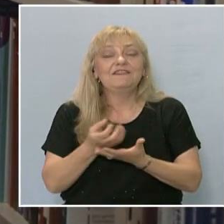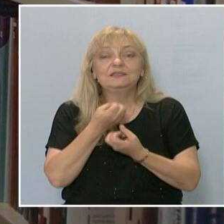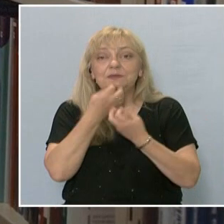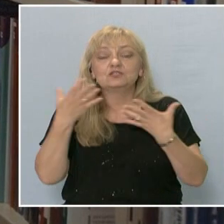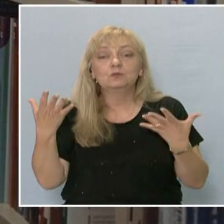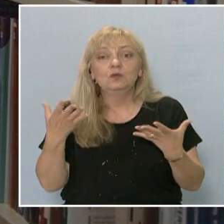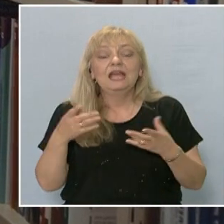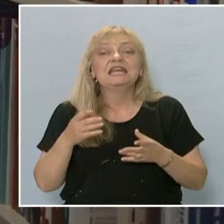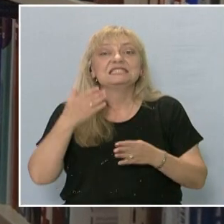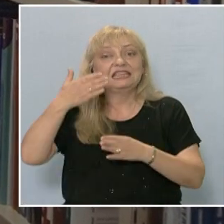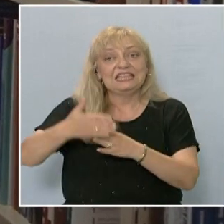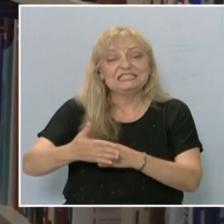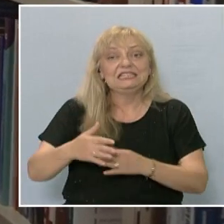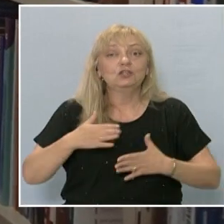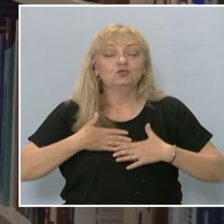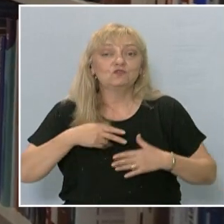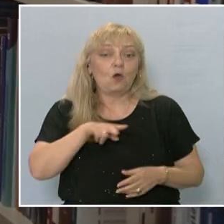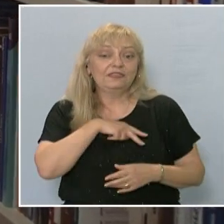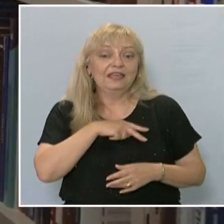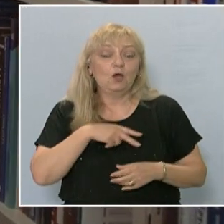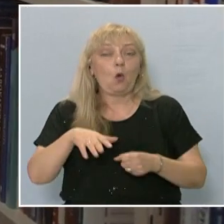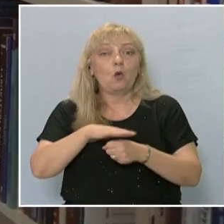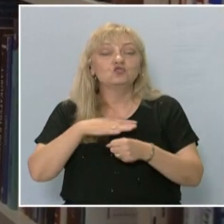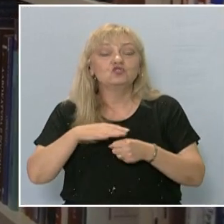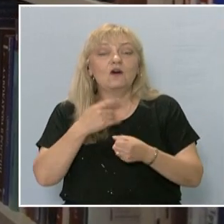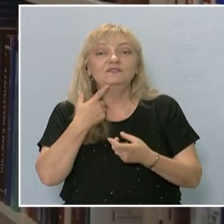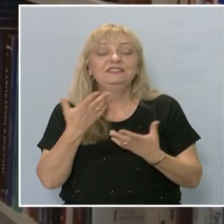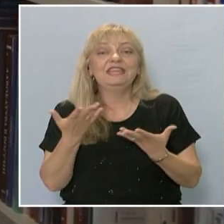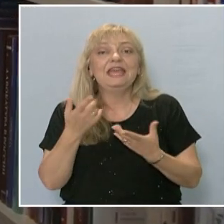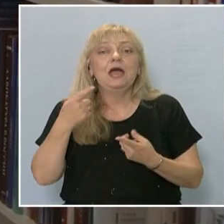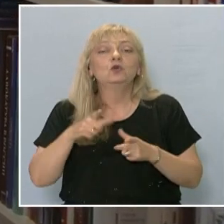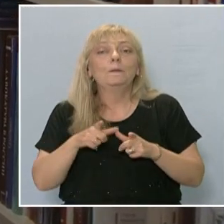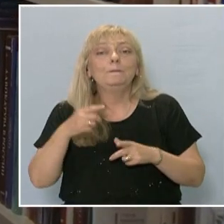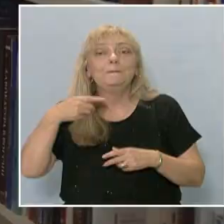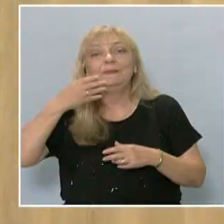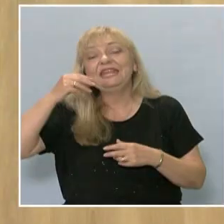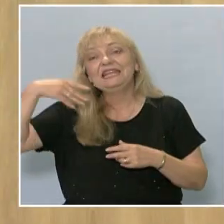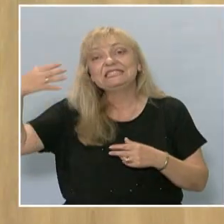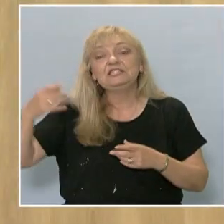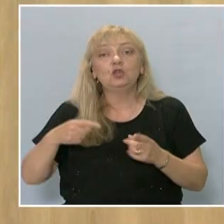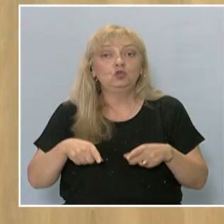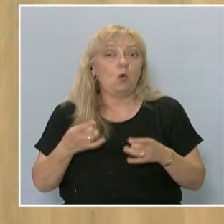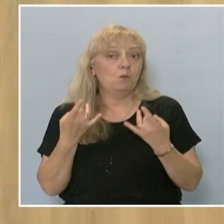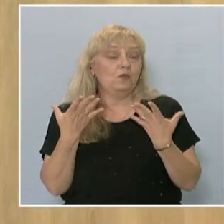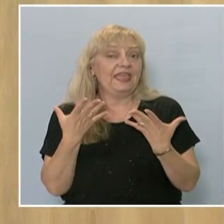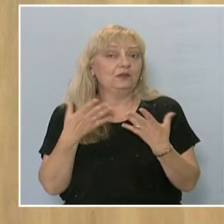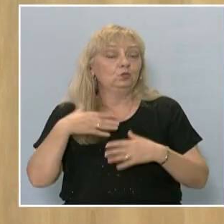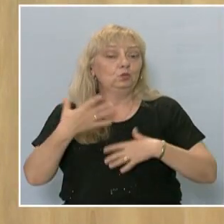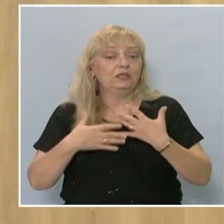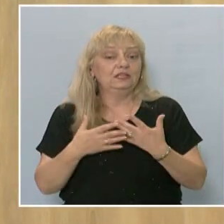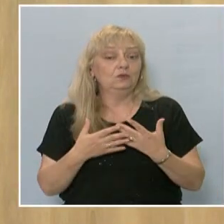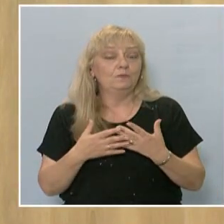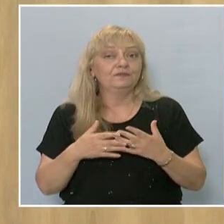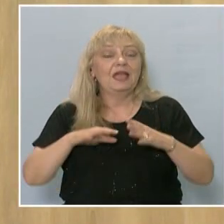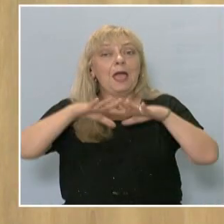стигнат до наградата си и стигат до един от основните архетипове от митовете до съвременното кино пещерата в която